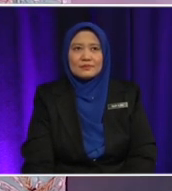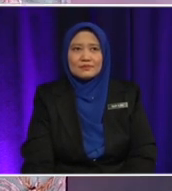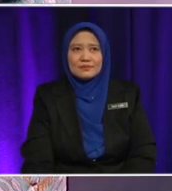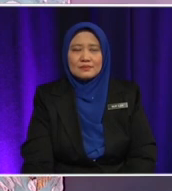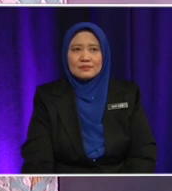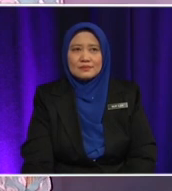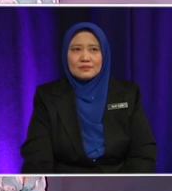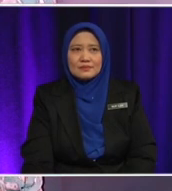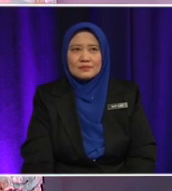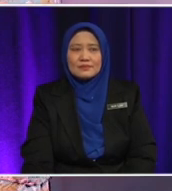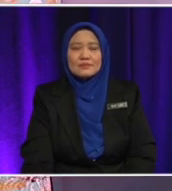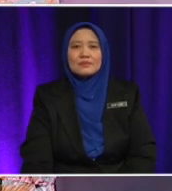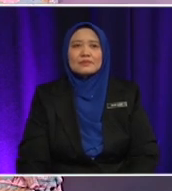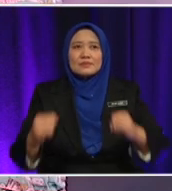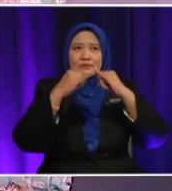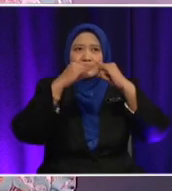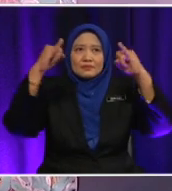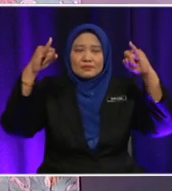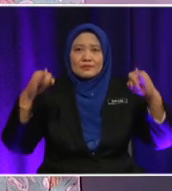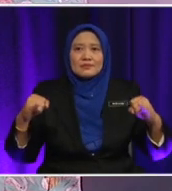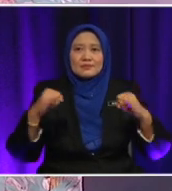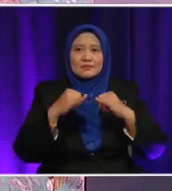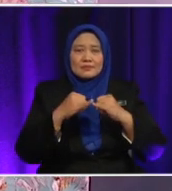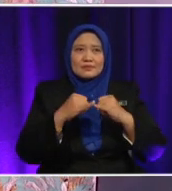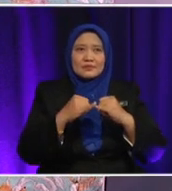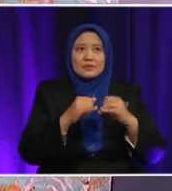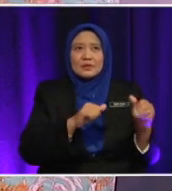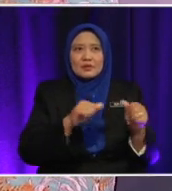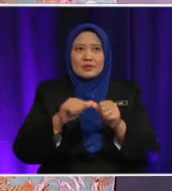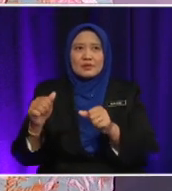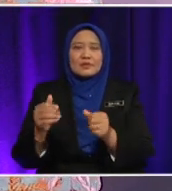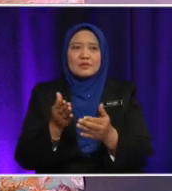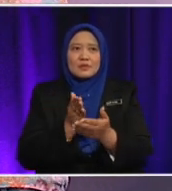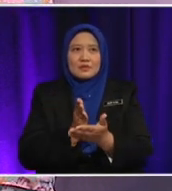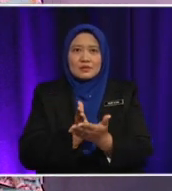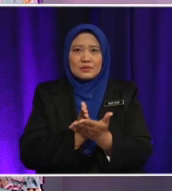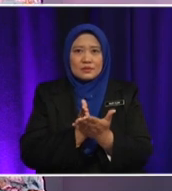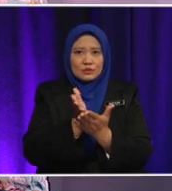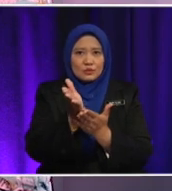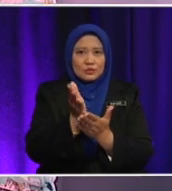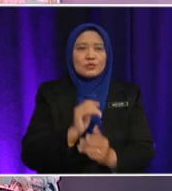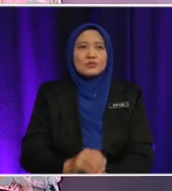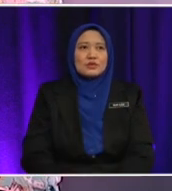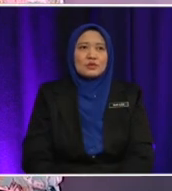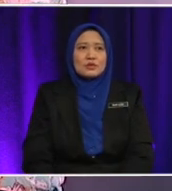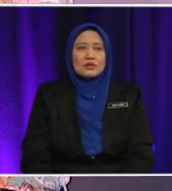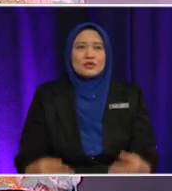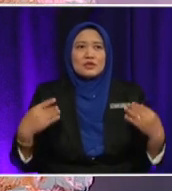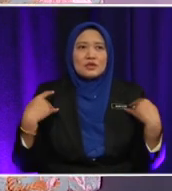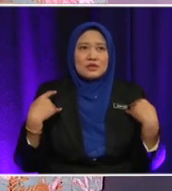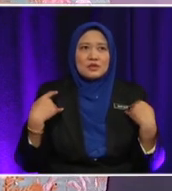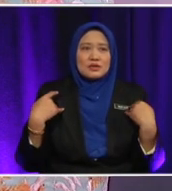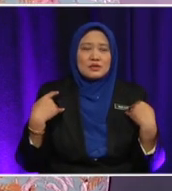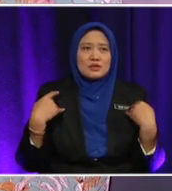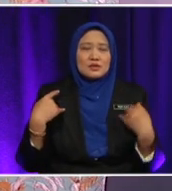kita harus terus oke apa dia Lita harus terus nih Oke kita harus terus nih kita di 12 mili